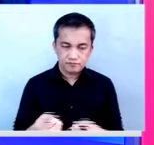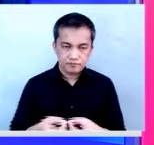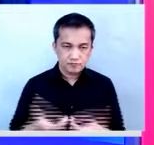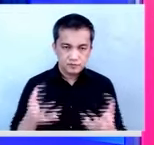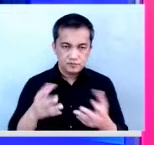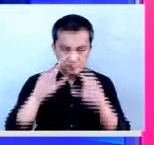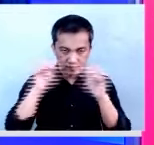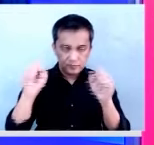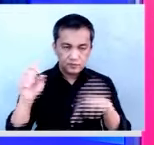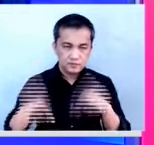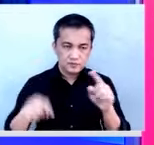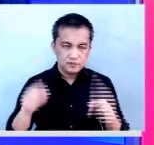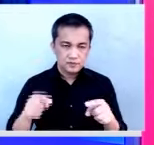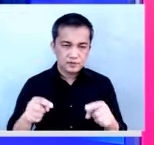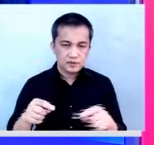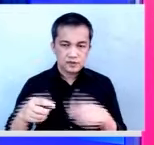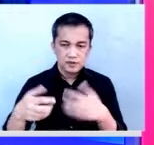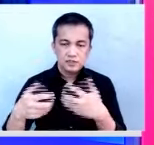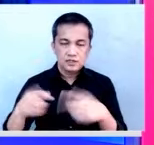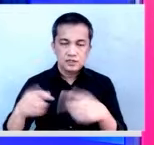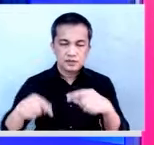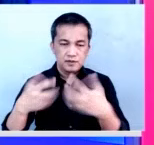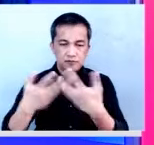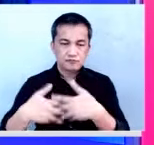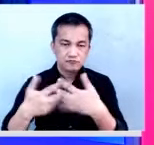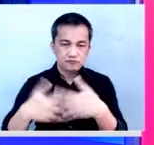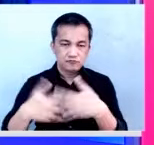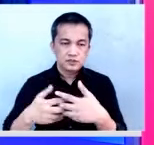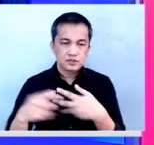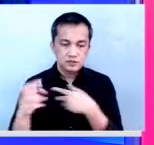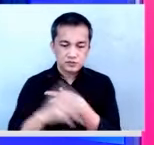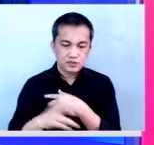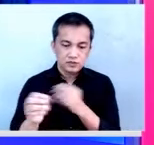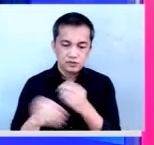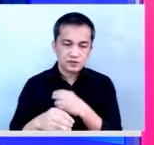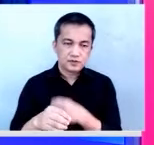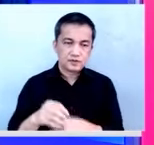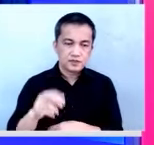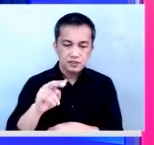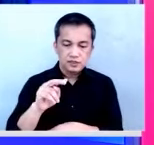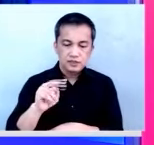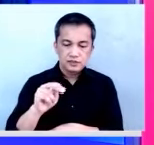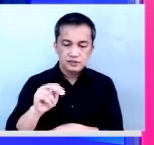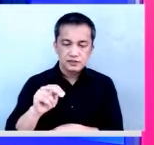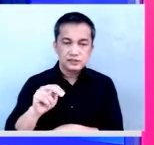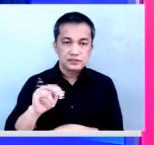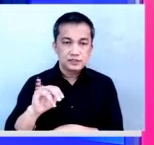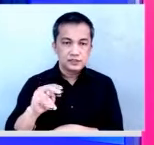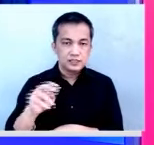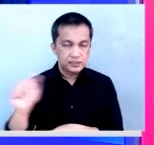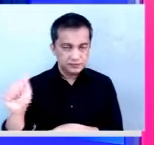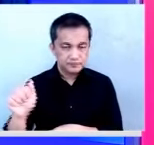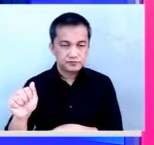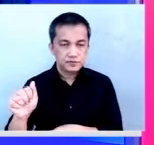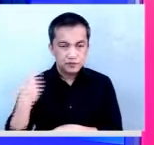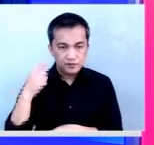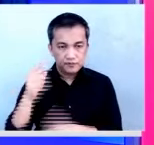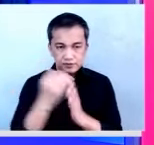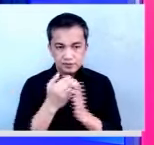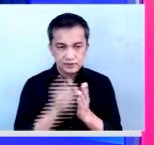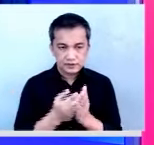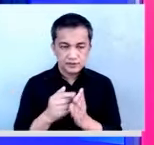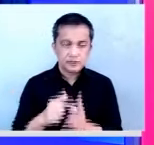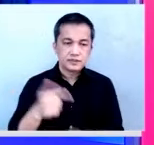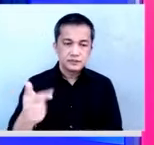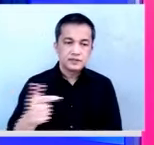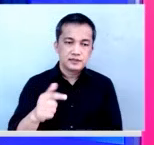ang iba't ibang heavy equipment sa regional office doon ng National Irrigation Administration. Para sa detalye, nasa frontline ng